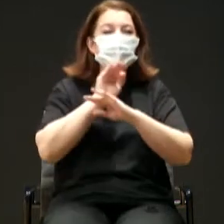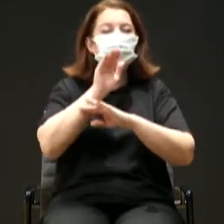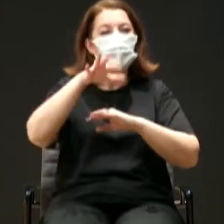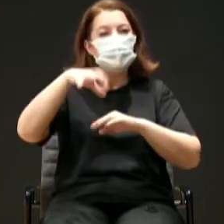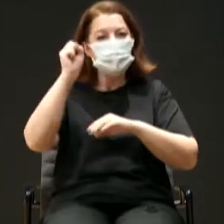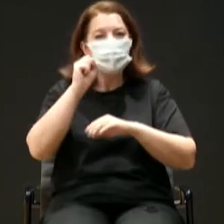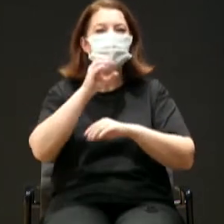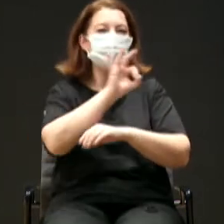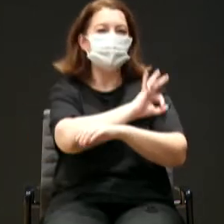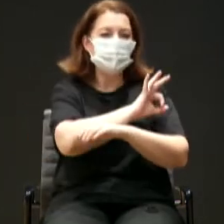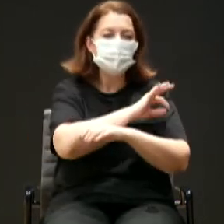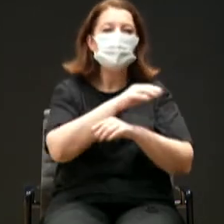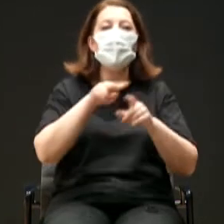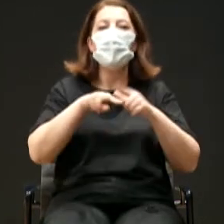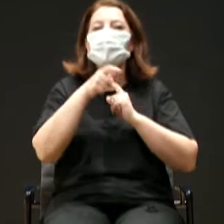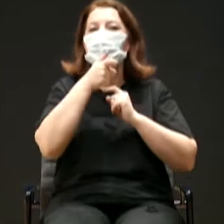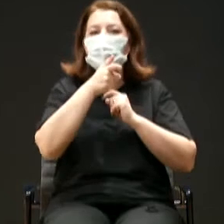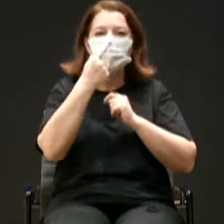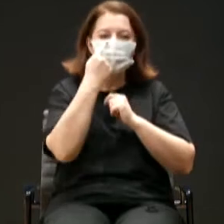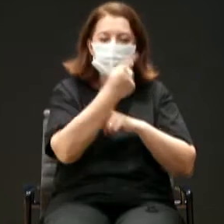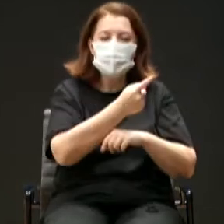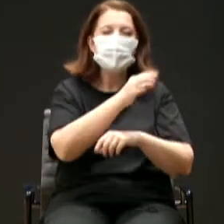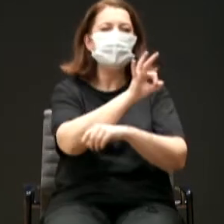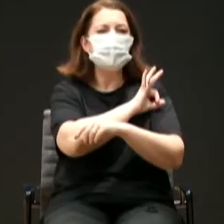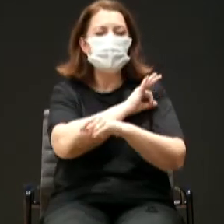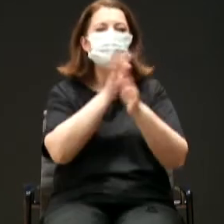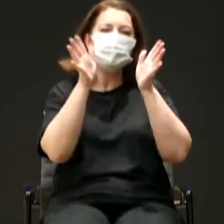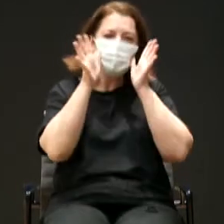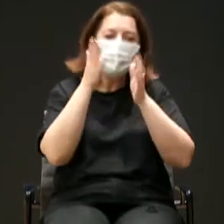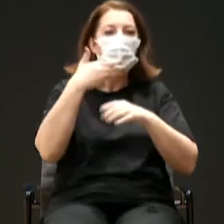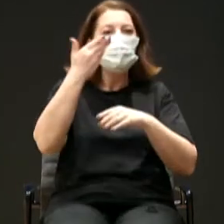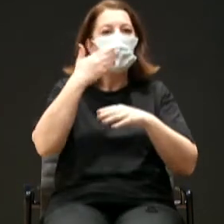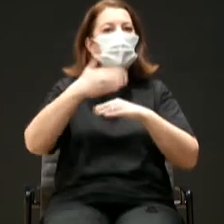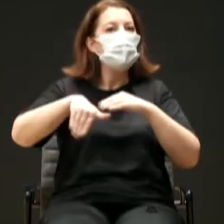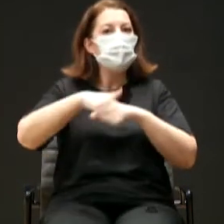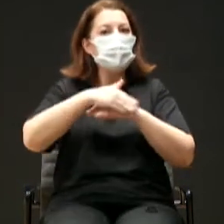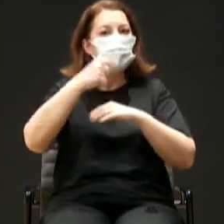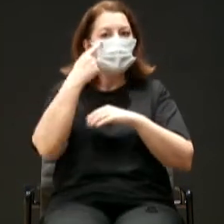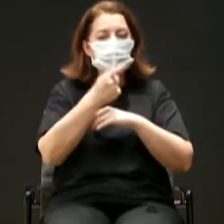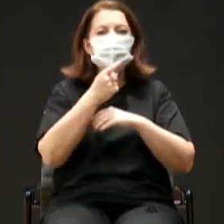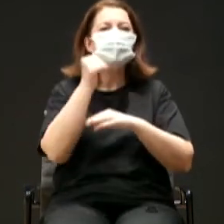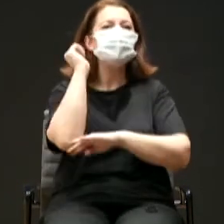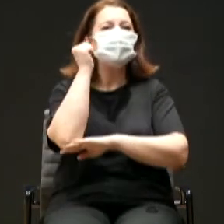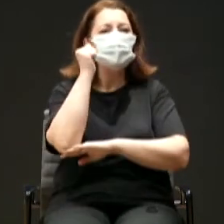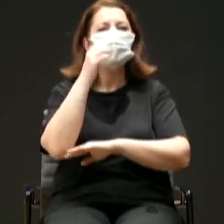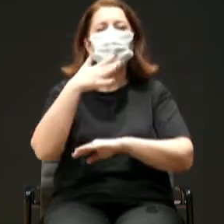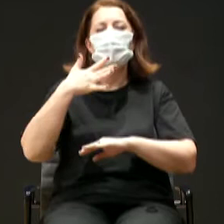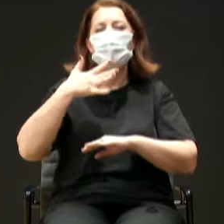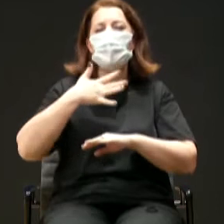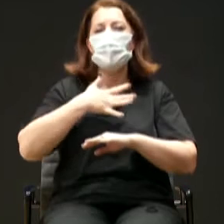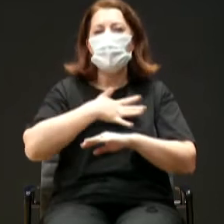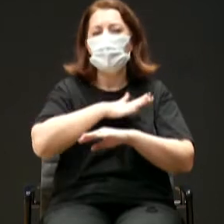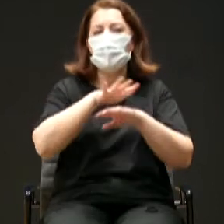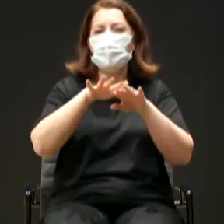Mahallemizdeki kreş, kütüphane ve cami, Marmara Mahallesi'ndeki kütüphane, Gençlik Evi ve Sivas Kongre Merkezi'nin yapımı ise